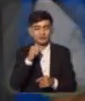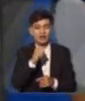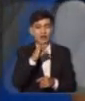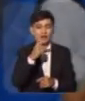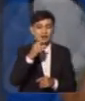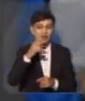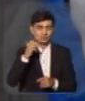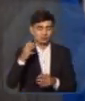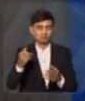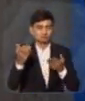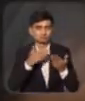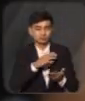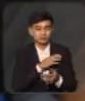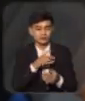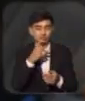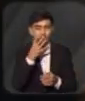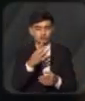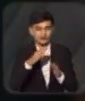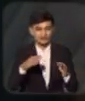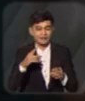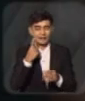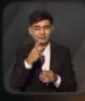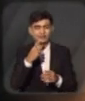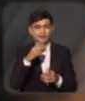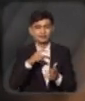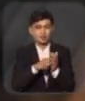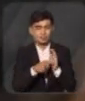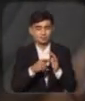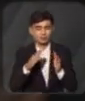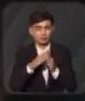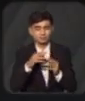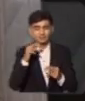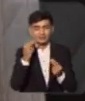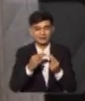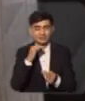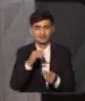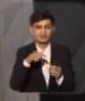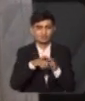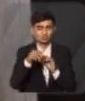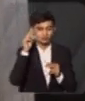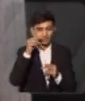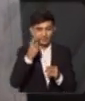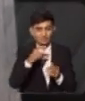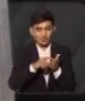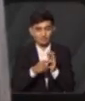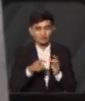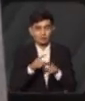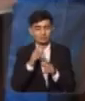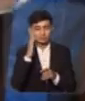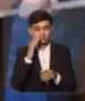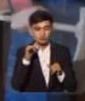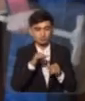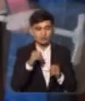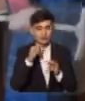Сәрсенованың шаңырағы қонақта. Төрт баласы бір бөлмеде ойнап, сабағында сол бөлмеде орындап, ұйықтайтын жанұяның жағдайын жоба қалай